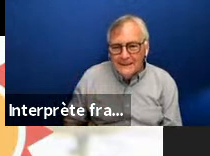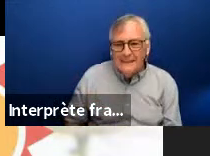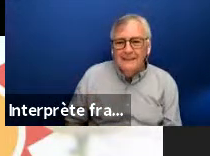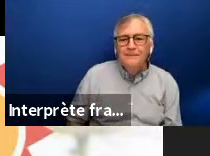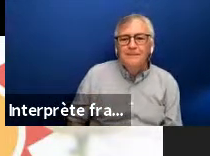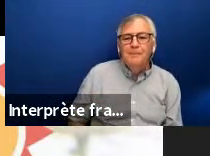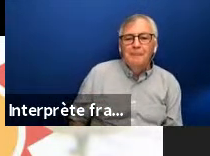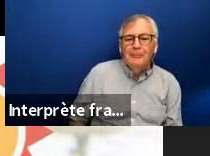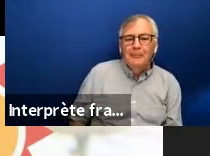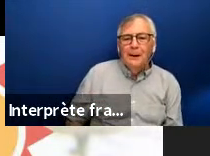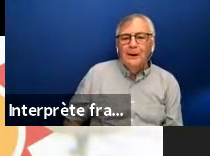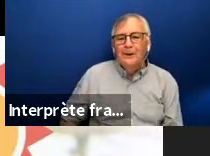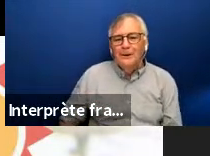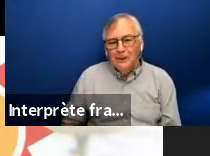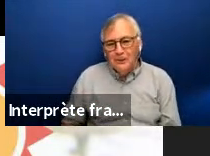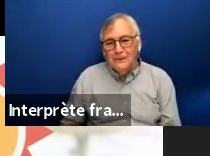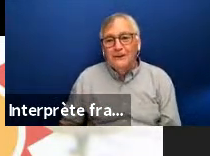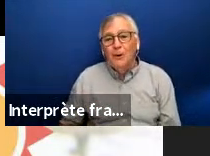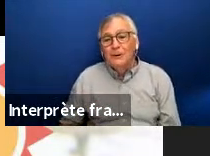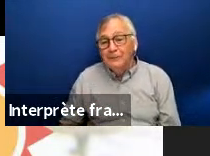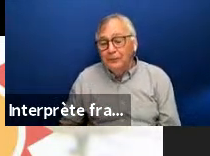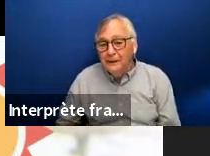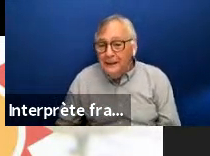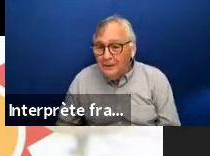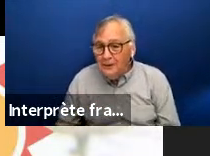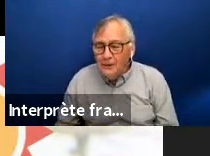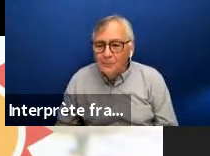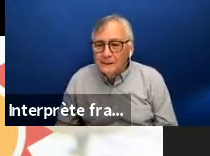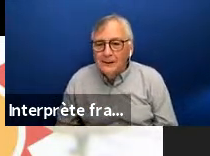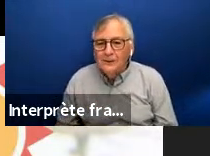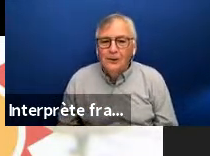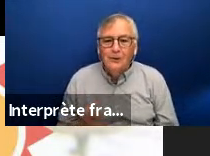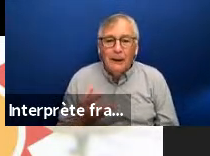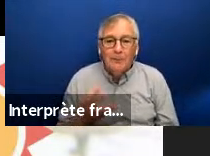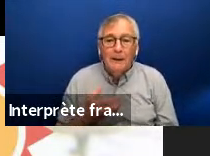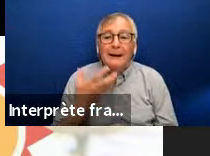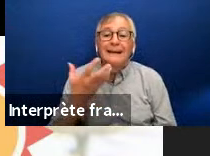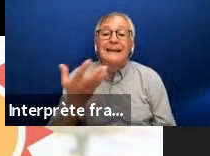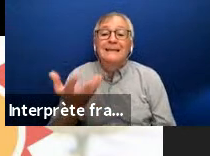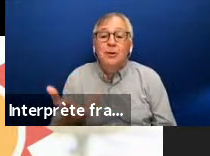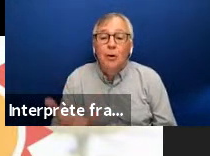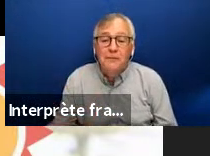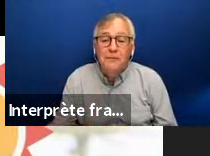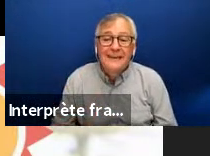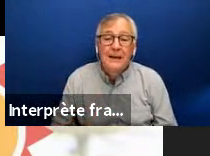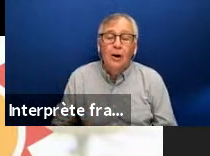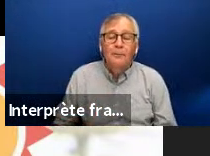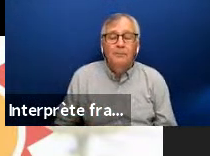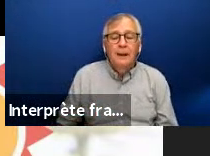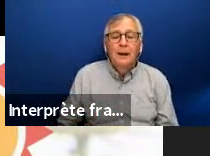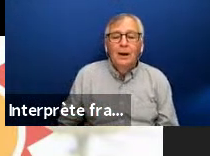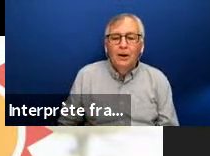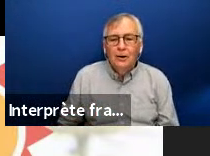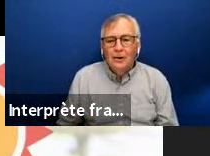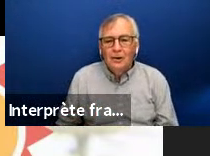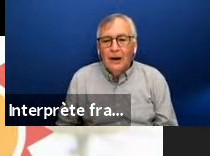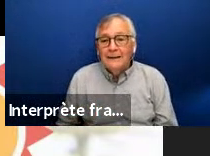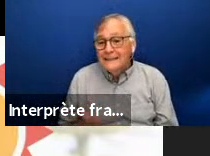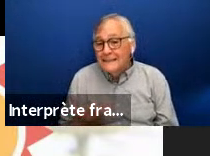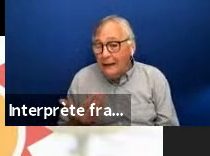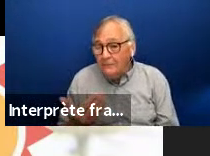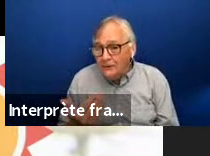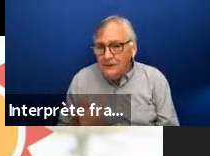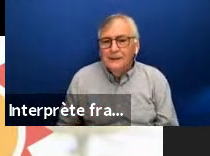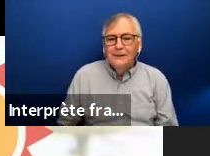que je dis. Donc, c'est un défi d'apprendre par les yeux via